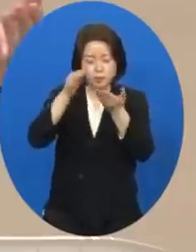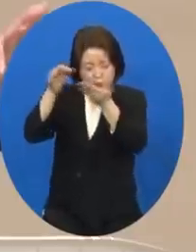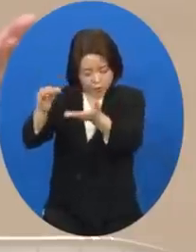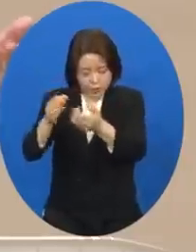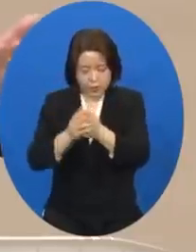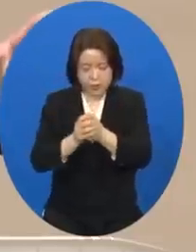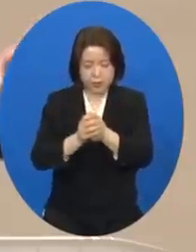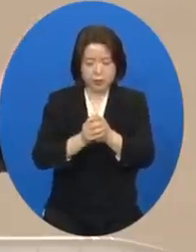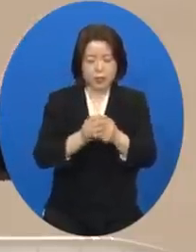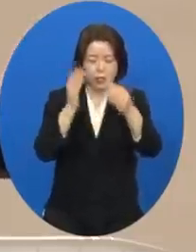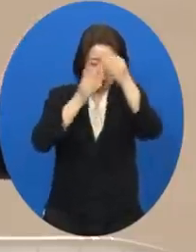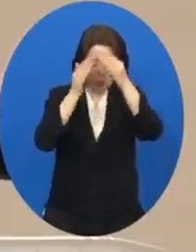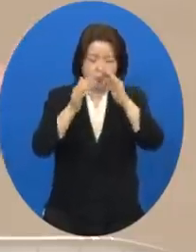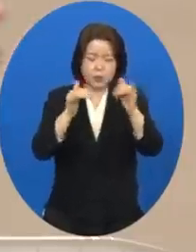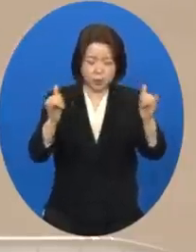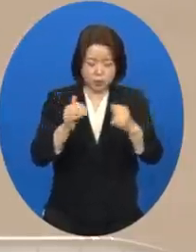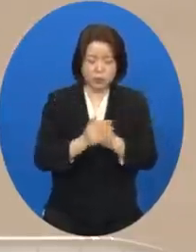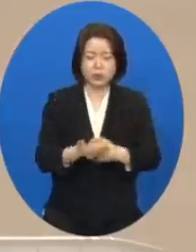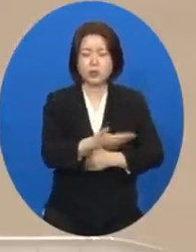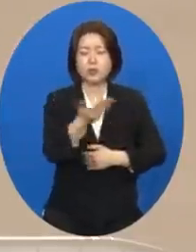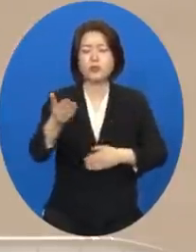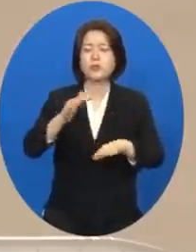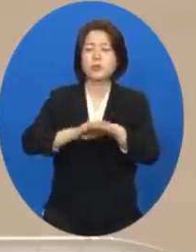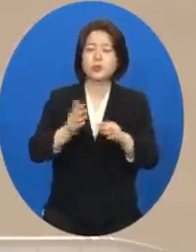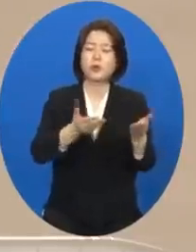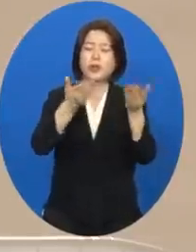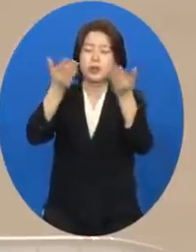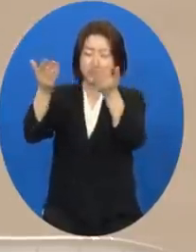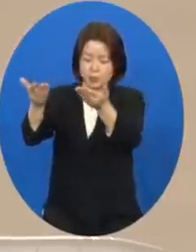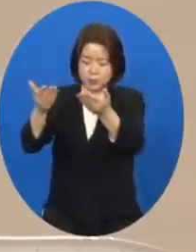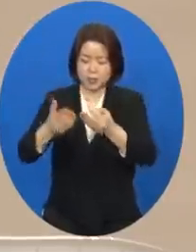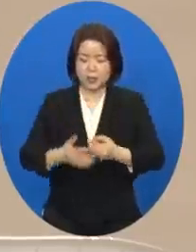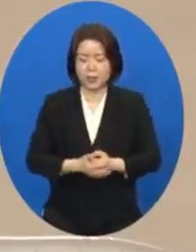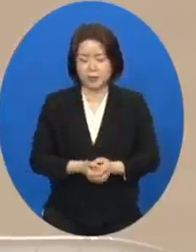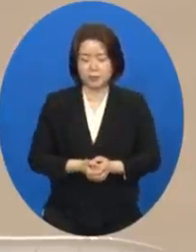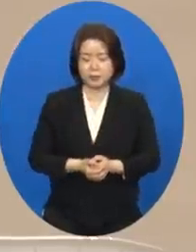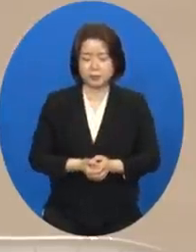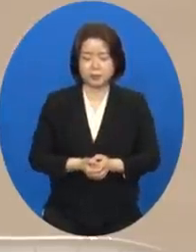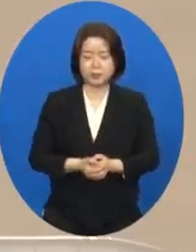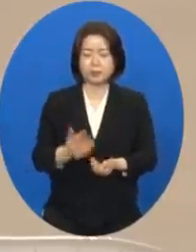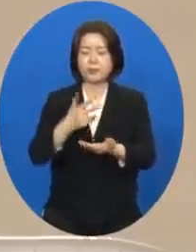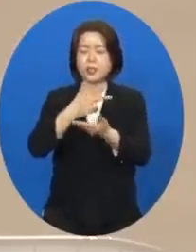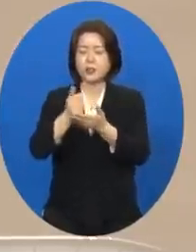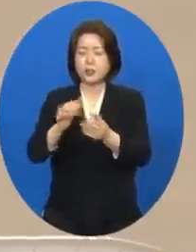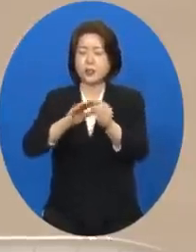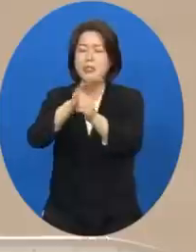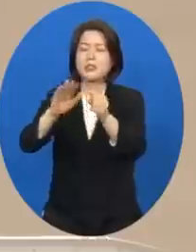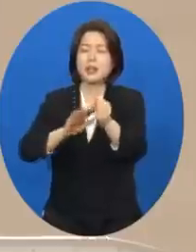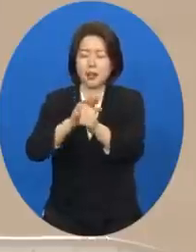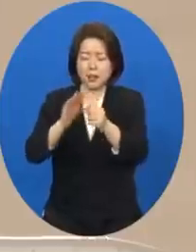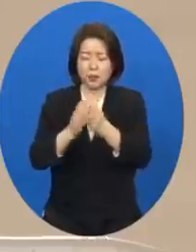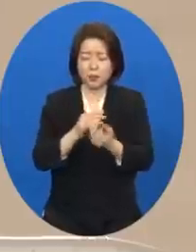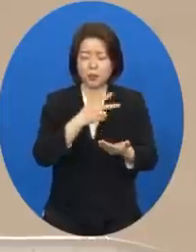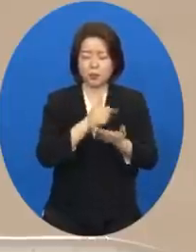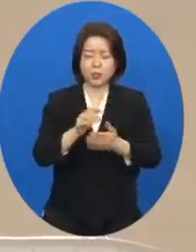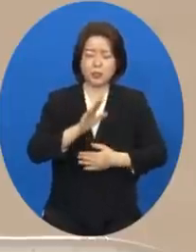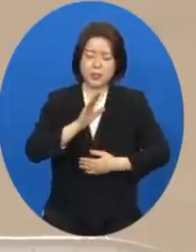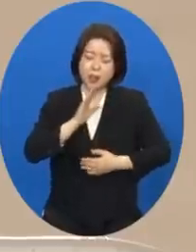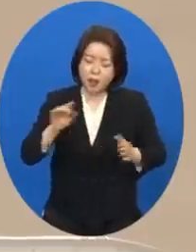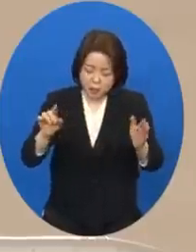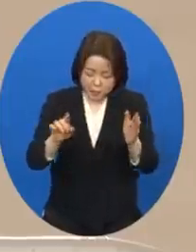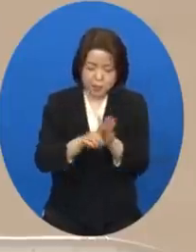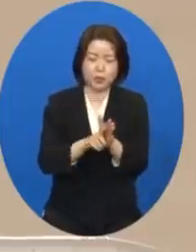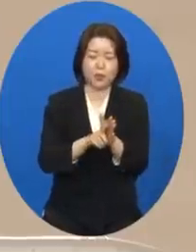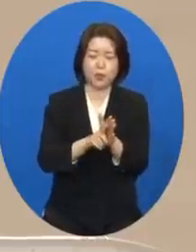성도들을 주님의 손에 올려 드립니다 주님을 사랑하고 주님을 정말 믿고